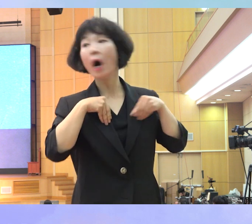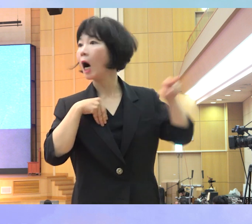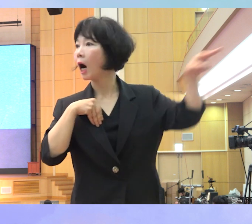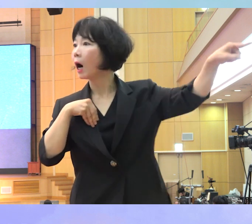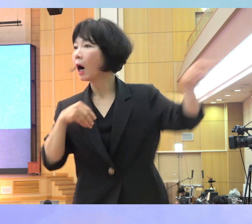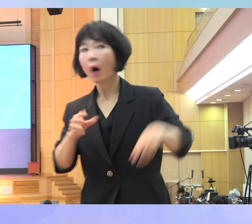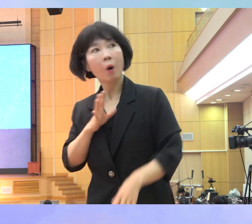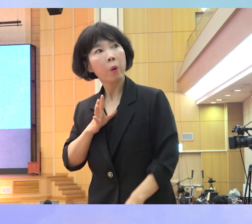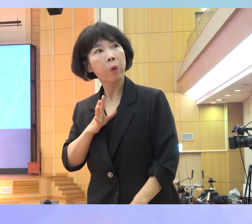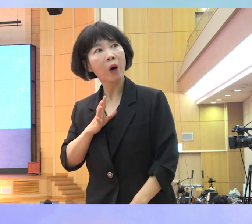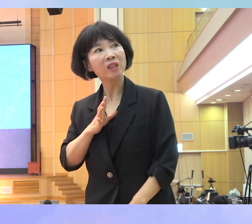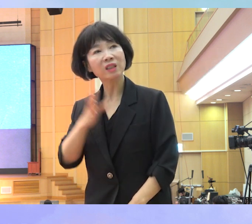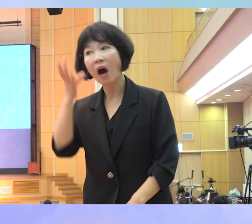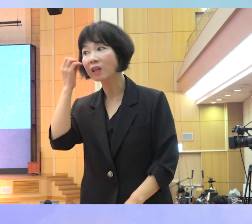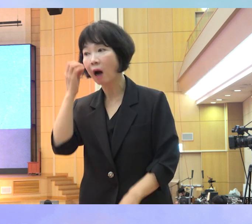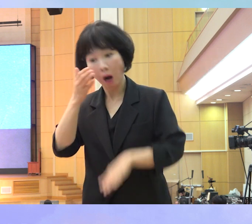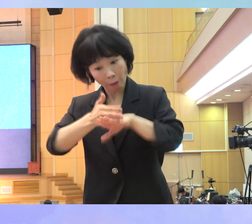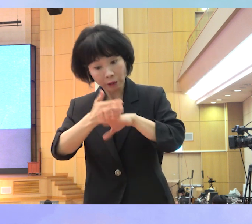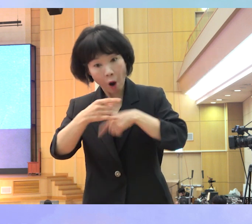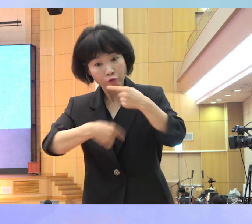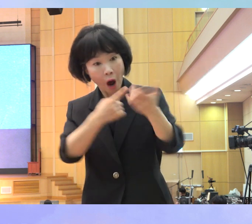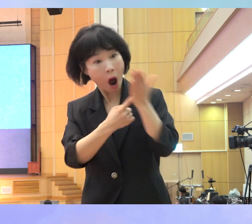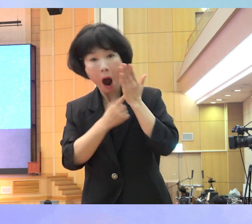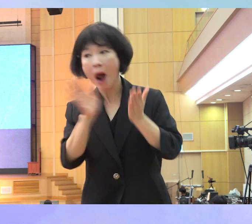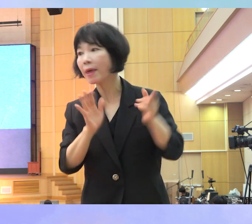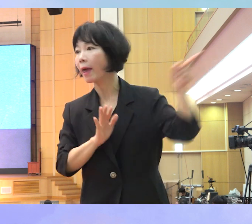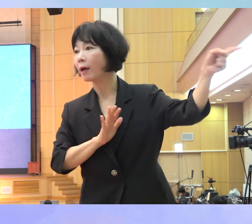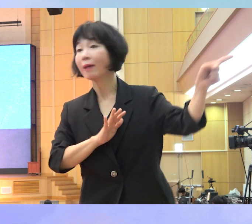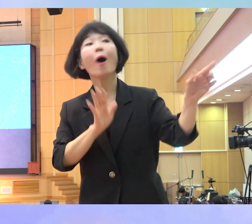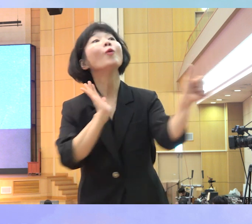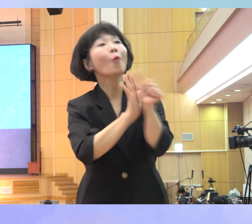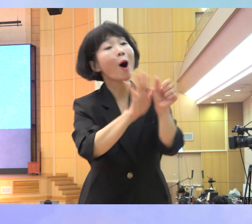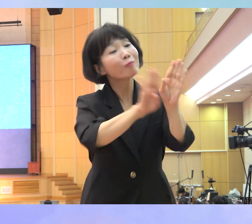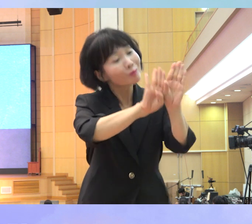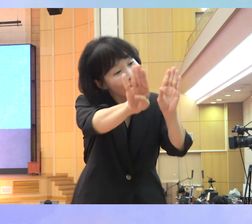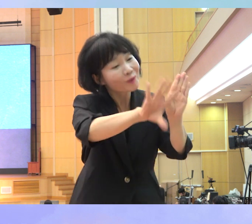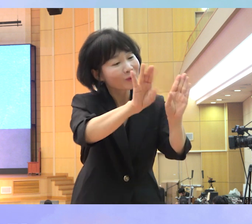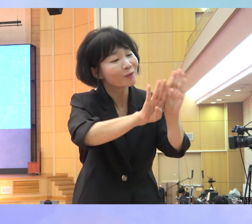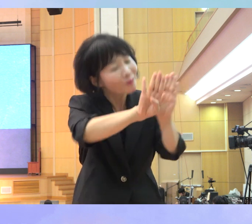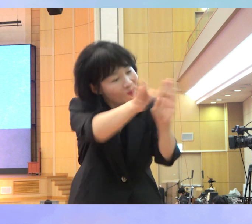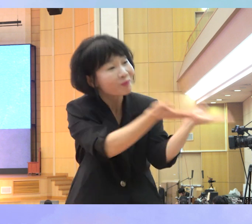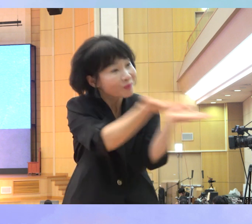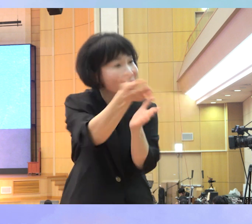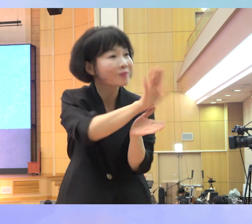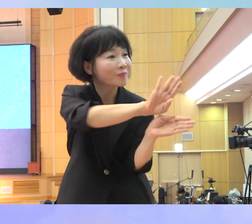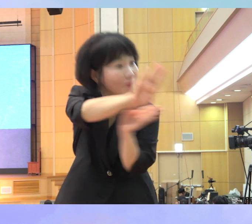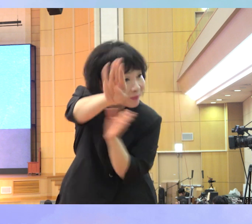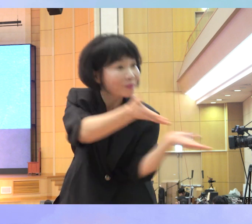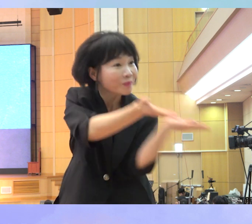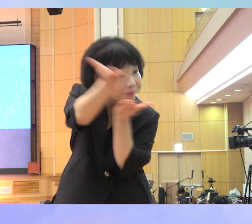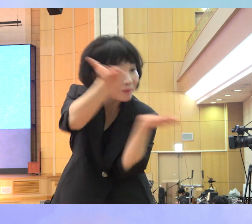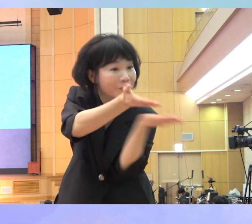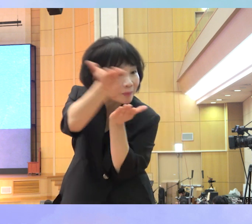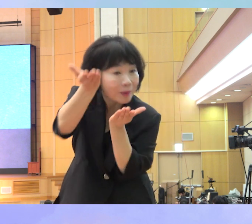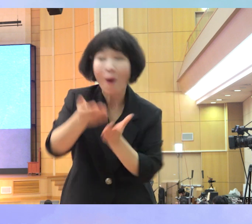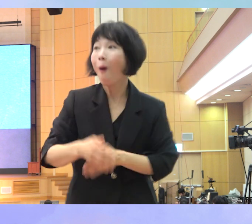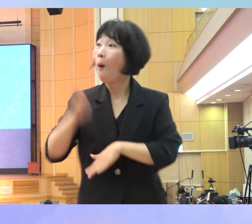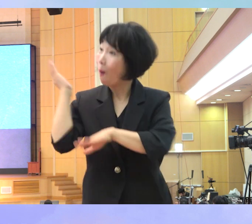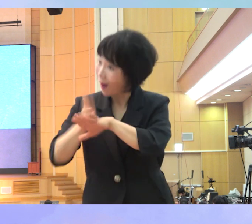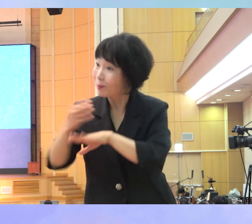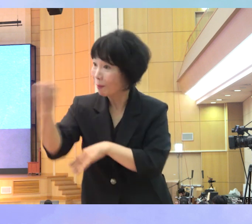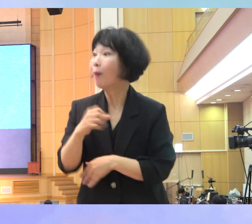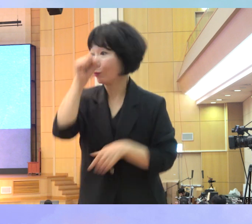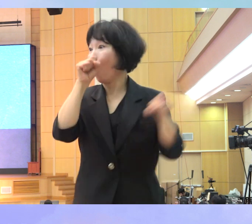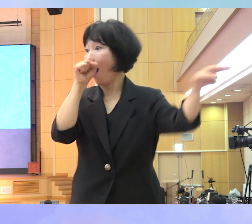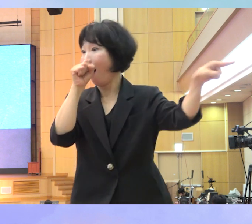성깔이 좀 한떡깔이 하거든요, 저도. 그래서 문을 이렇게 잡아줬으면 지나가면서 고맙습니다. 그